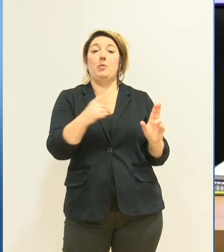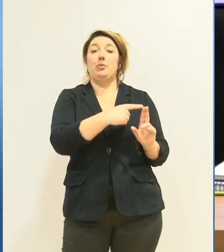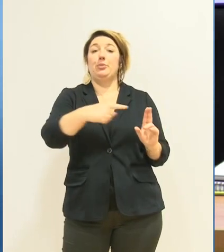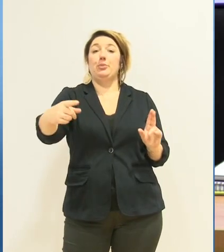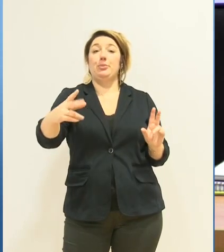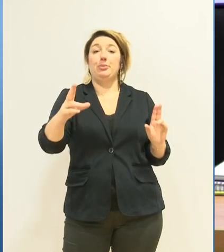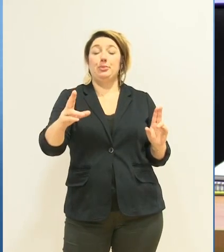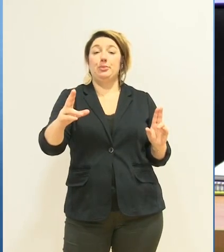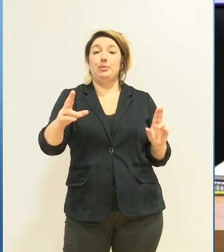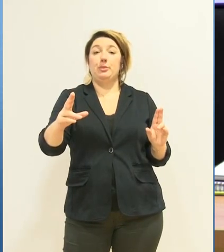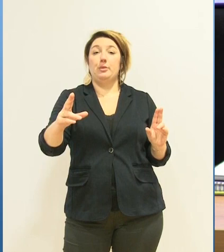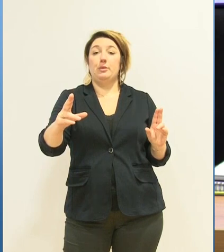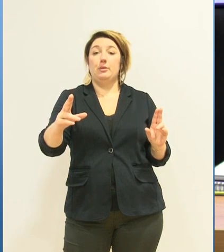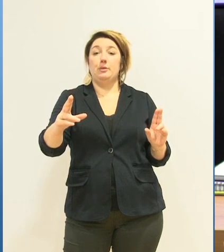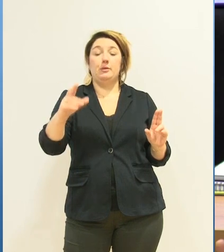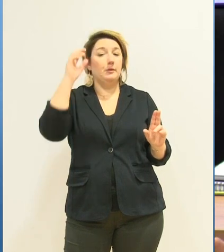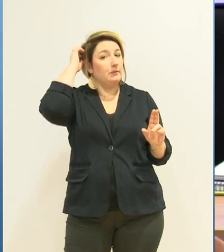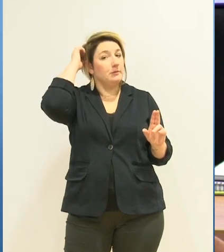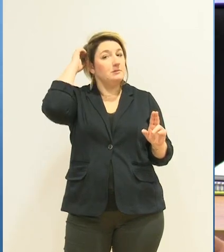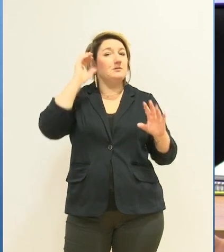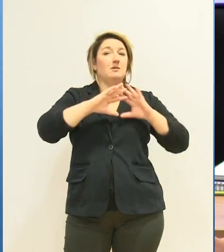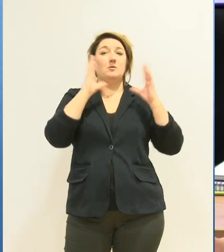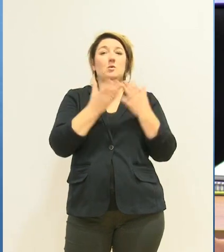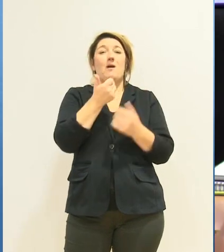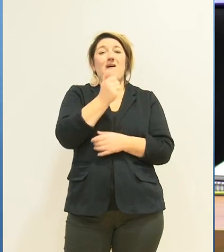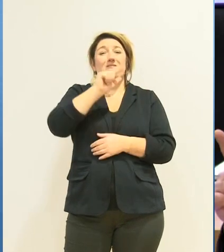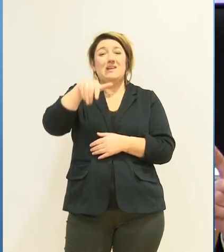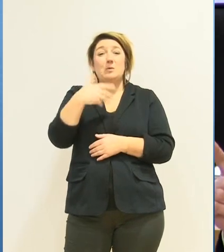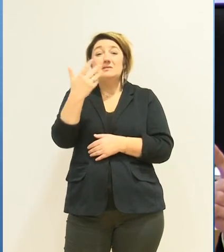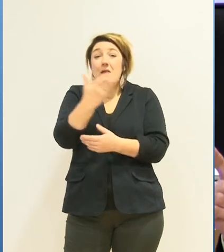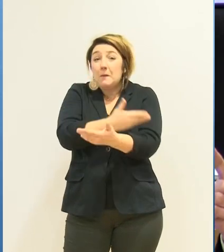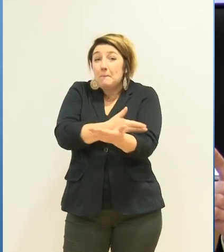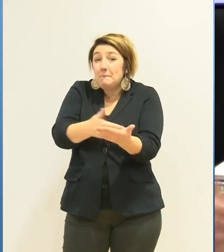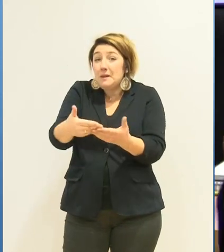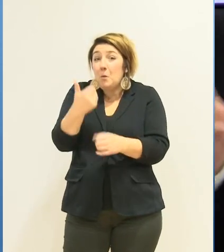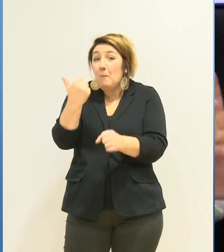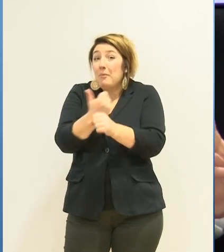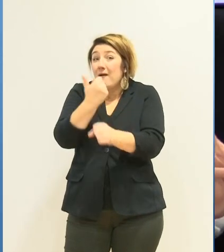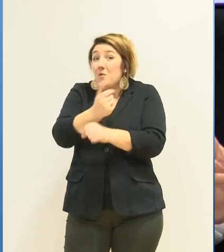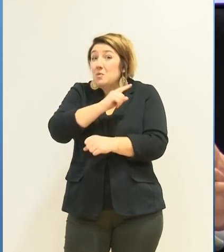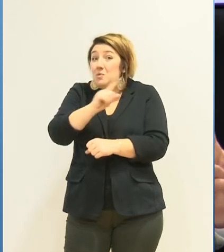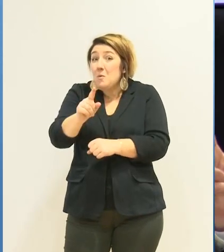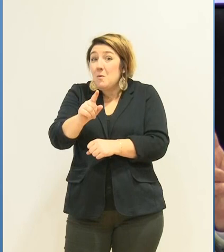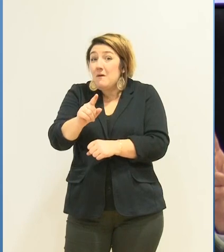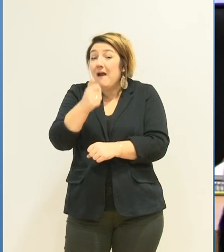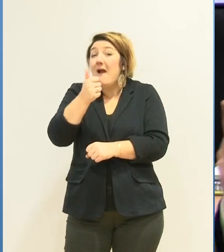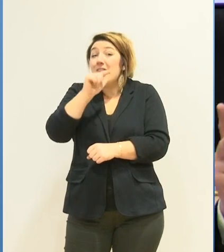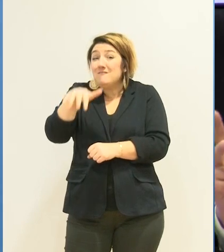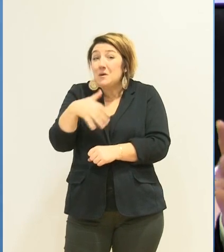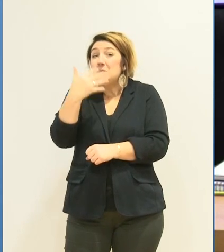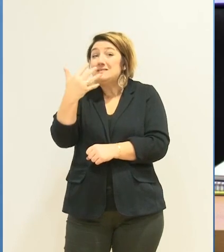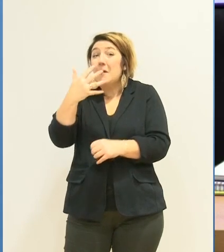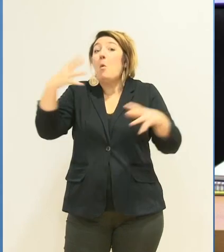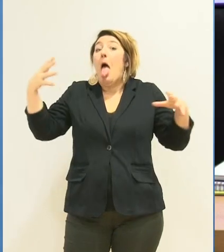il a inscrit 1,5 million par an pour les trois années pour les